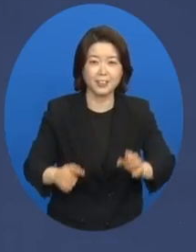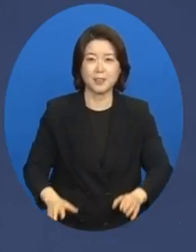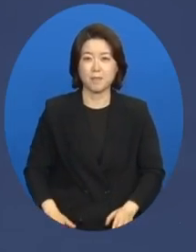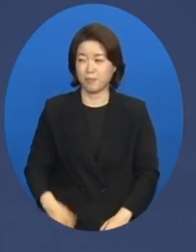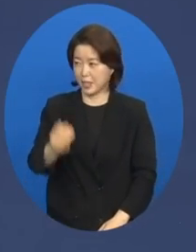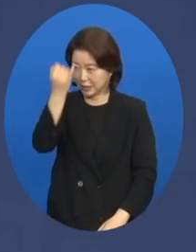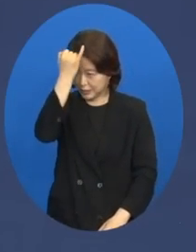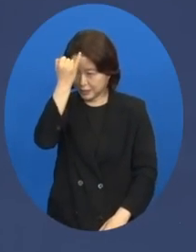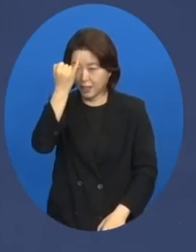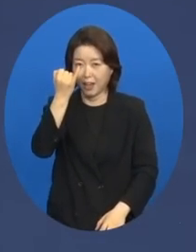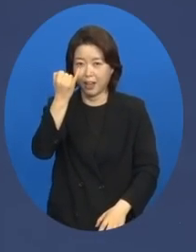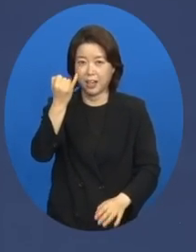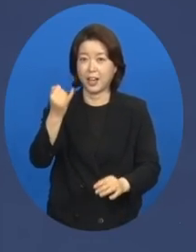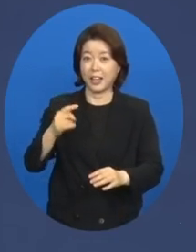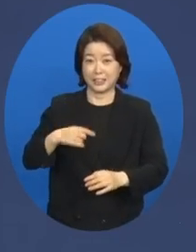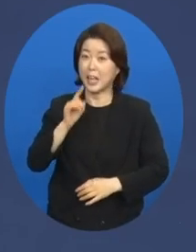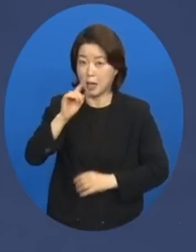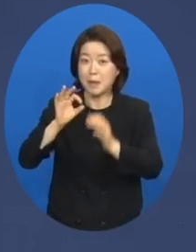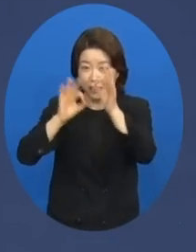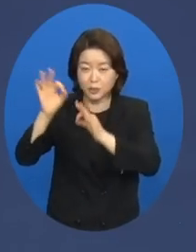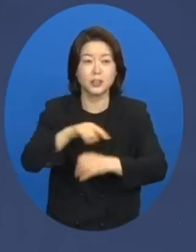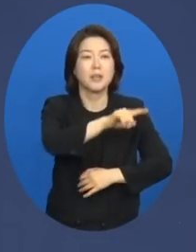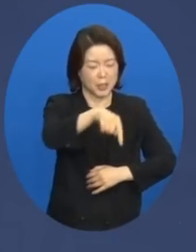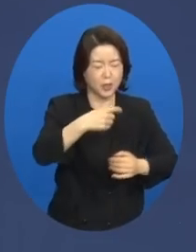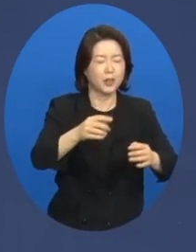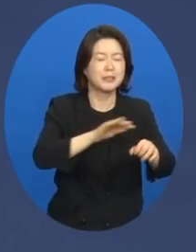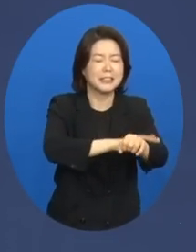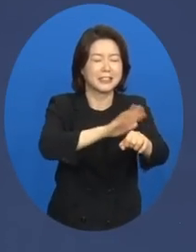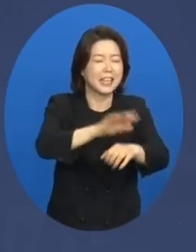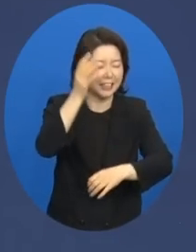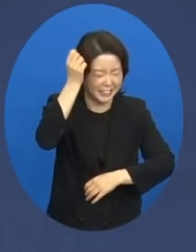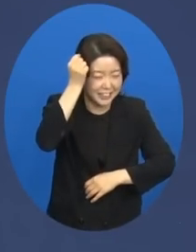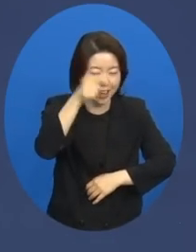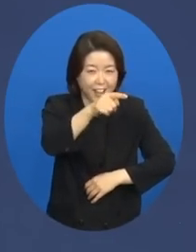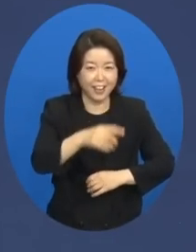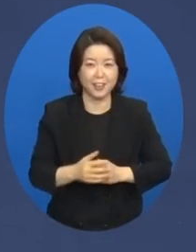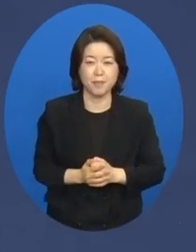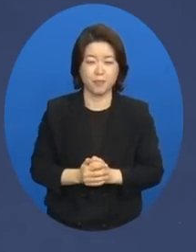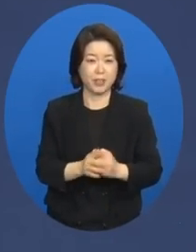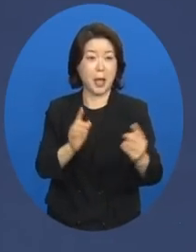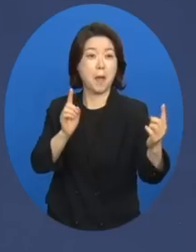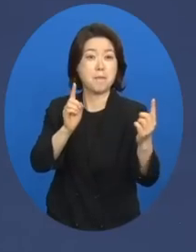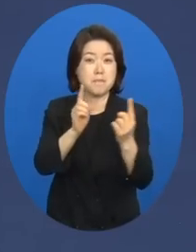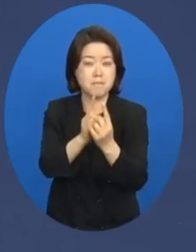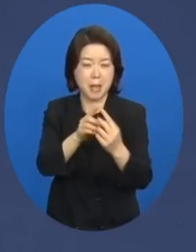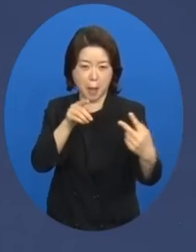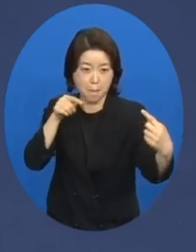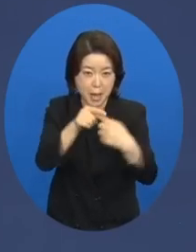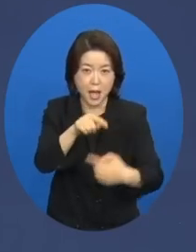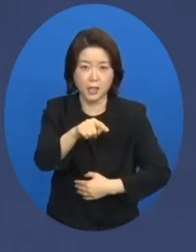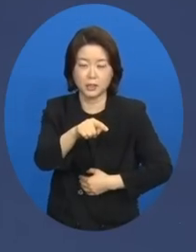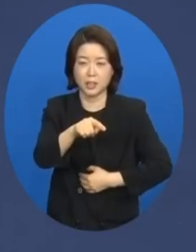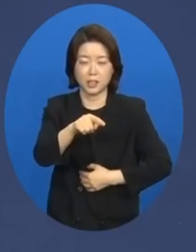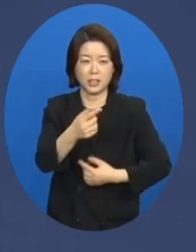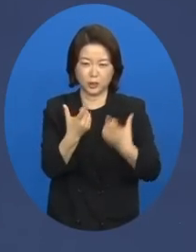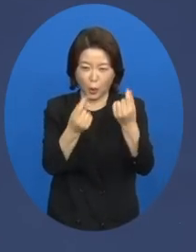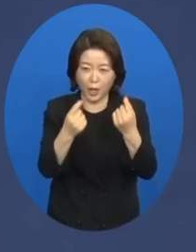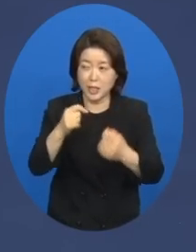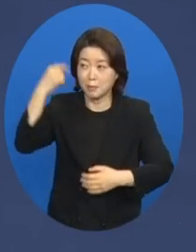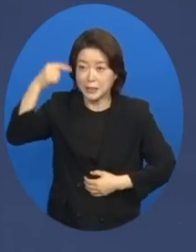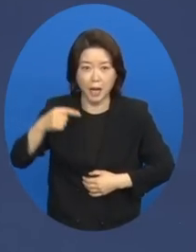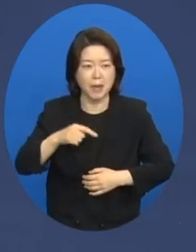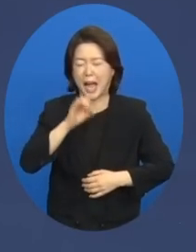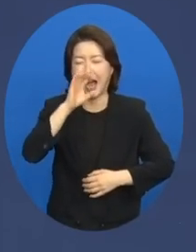하와라고 그러는데 저 사라구나. 이렇게 하시면 돼요. 우리 서로 둘이 같이 마음이 맞아서 미친 짓 할 때 그때가 문제예요.